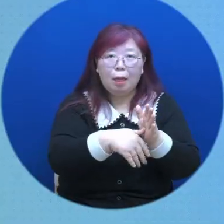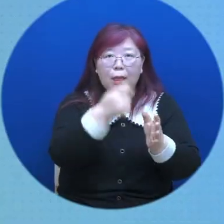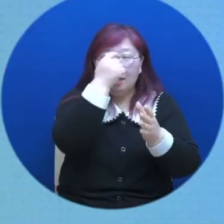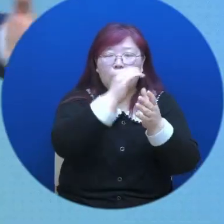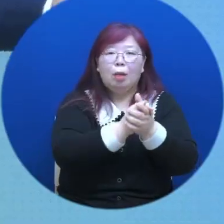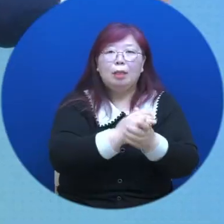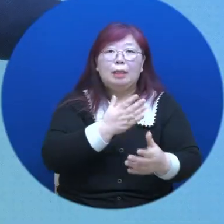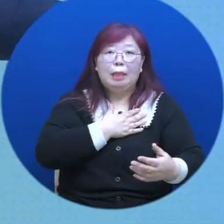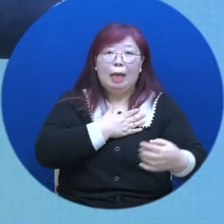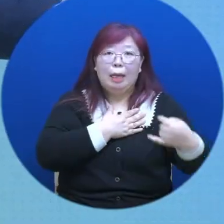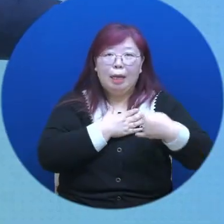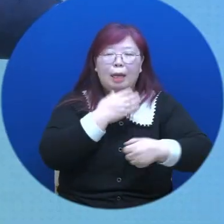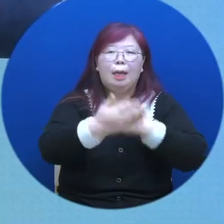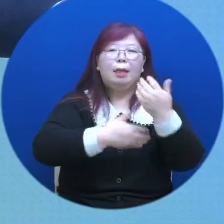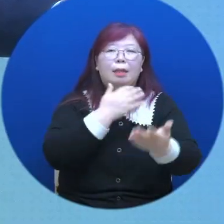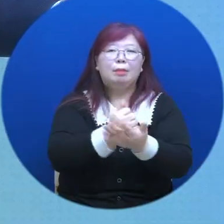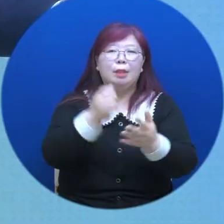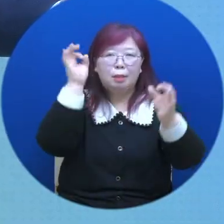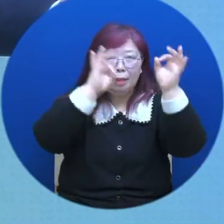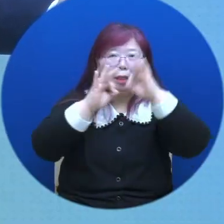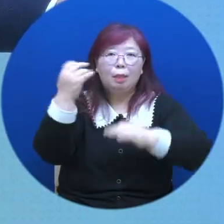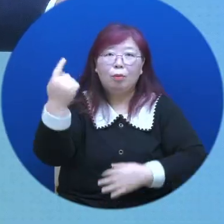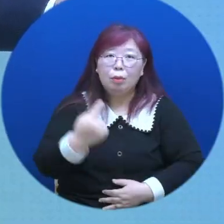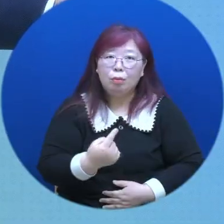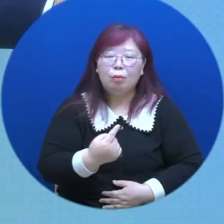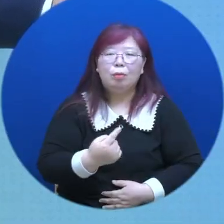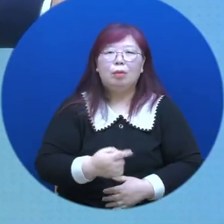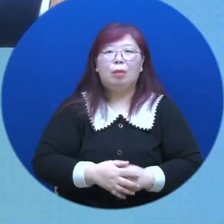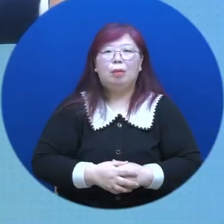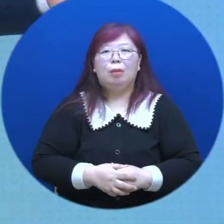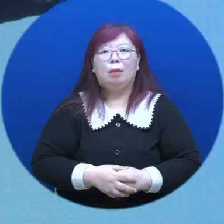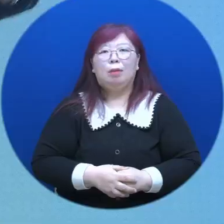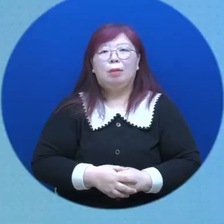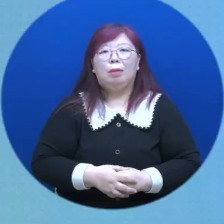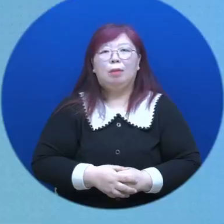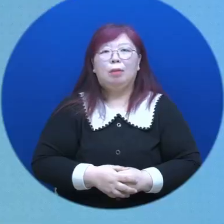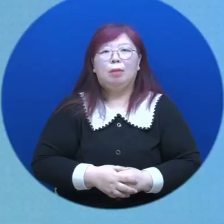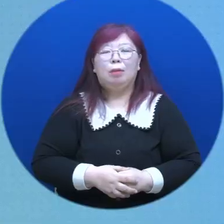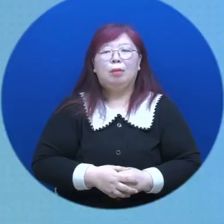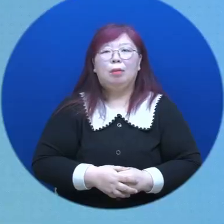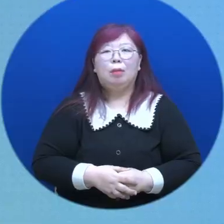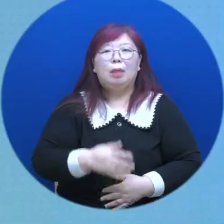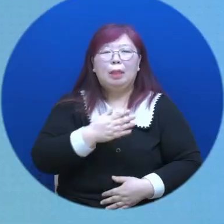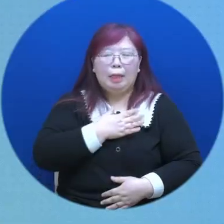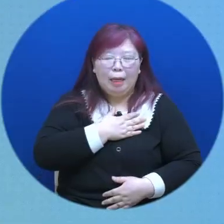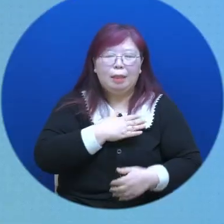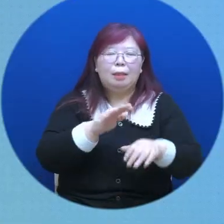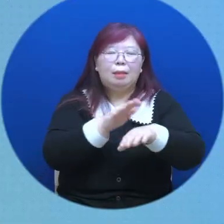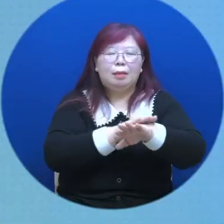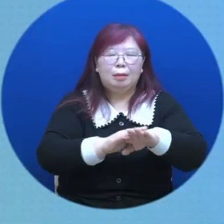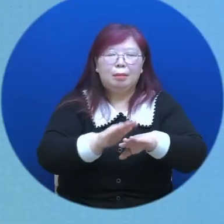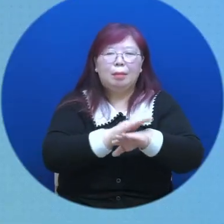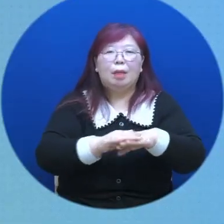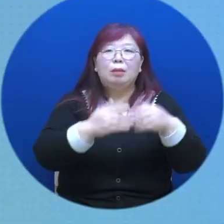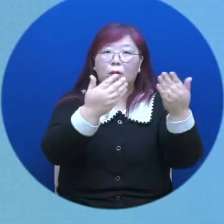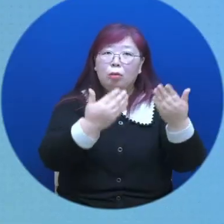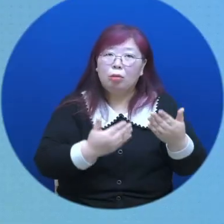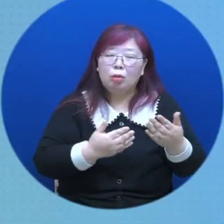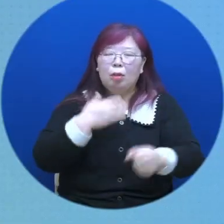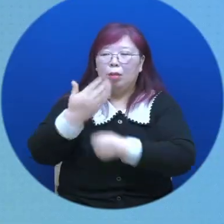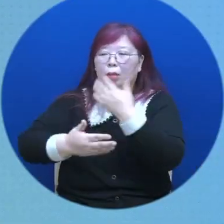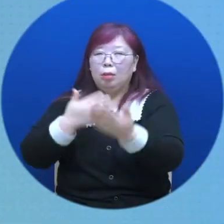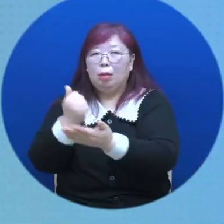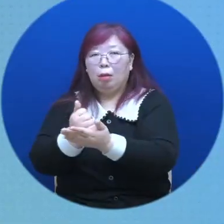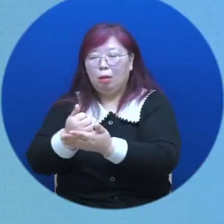나에게 하나님은 찾아왔어요. 그리고 나를 만져주었습니다. 성경을